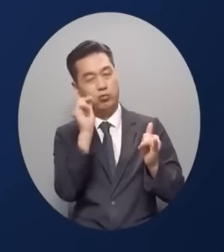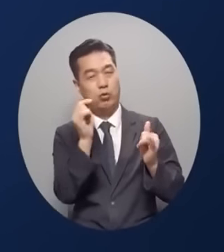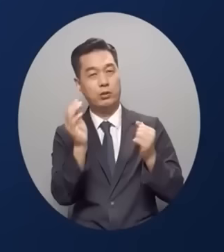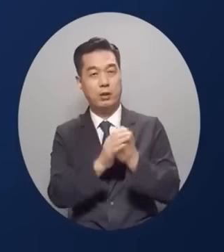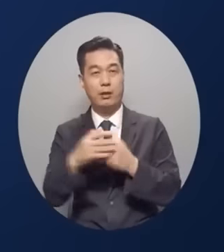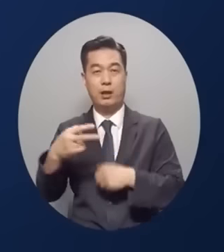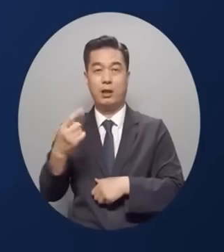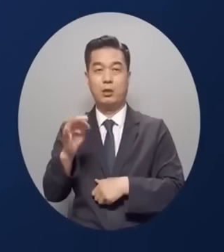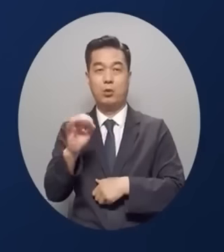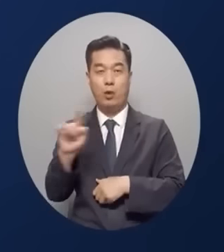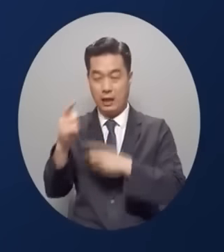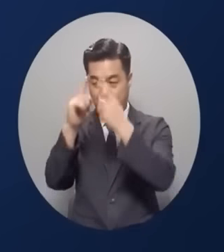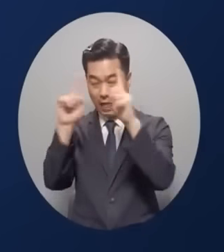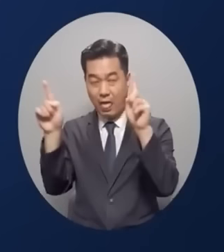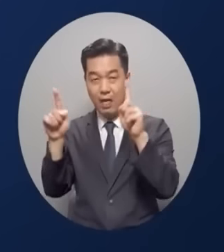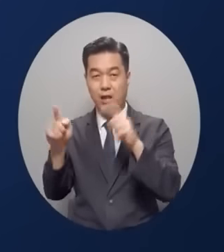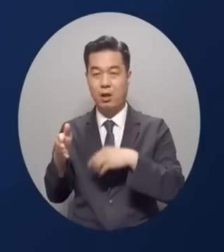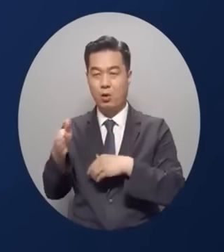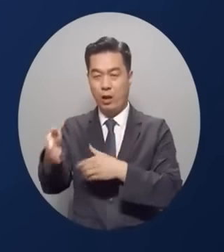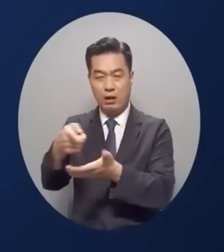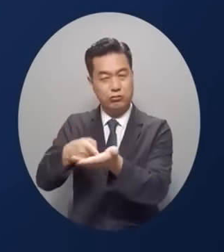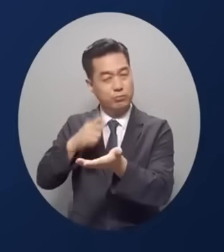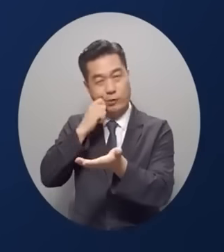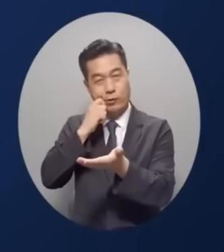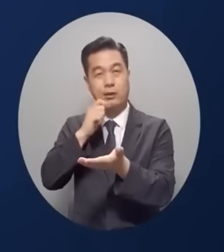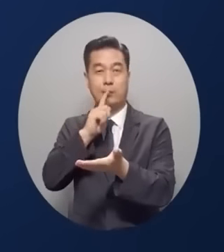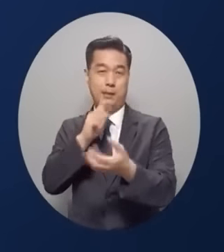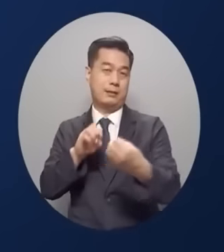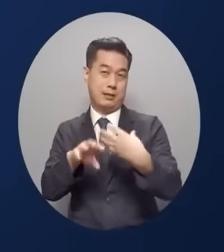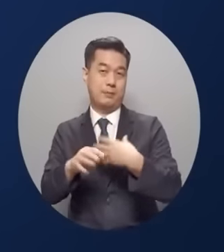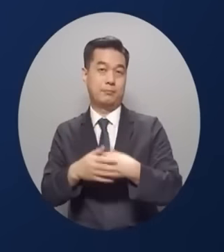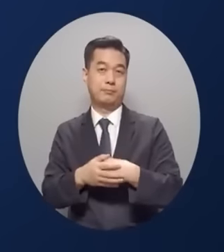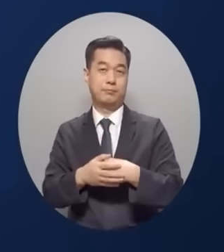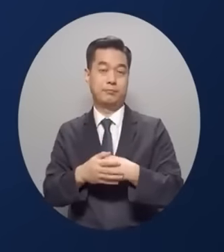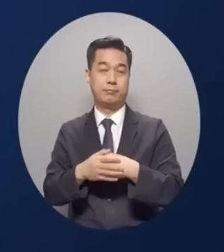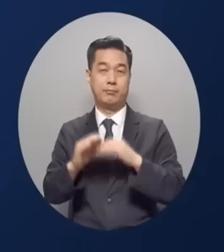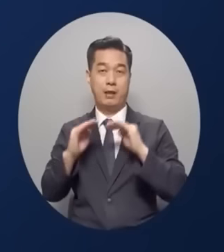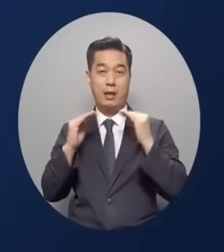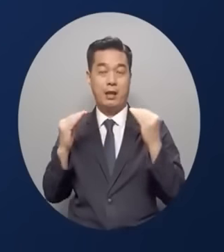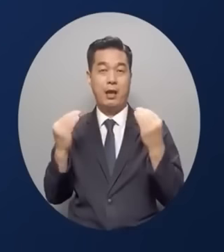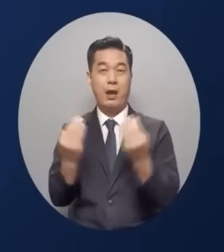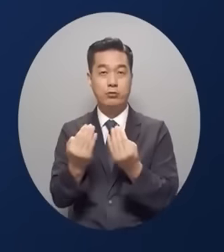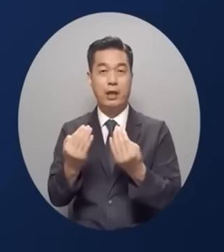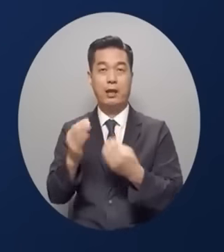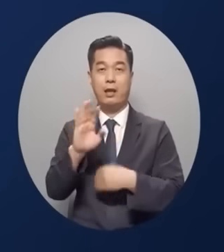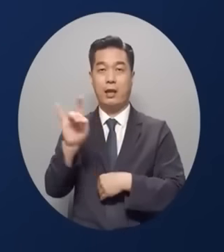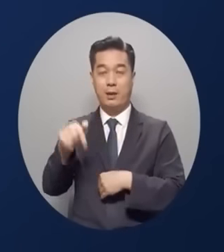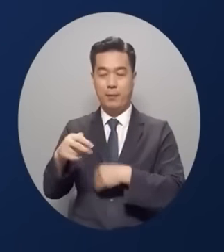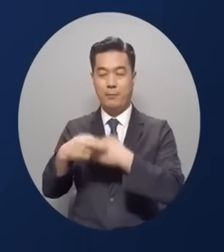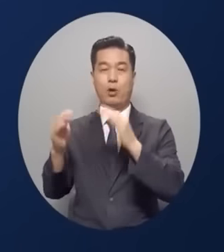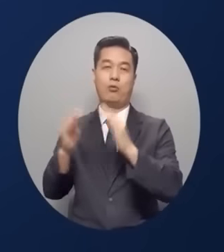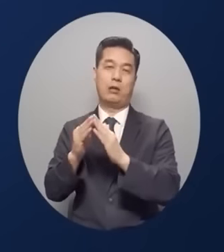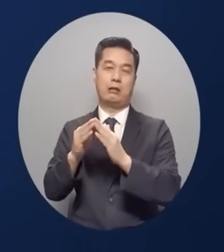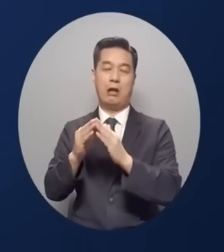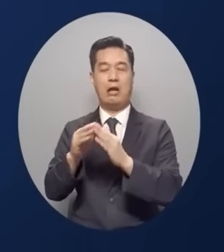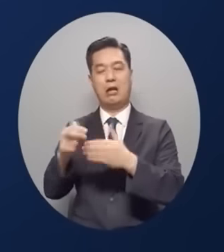동아대병원은 외과계열 인력이 부족하다는 답변이 돌아왔습니다. 해운대 백병원도 의료진이 부족하다며 환자를 받지